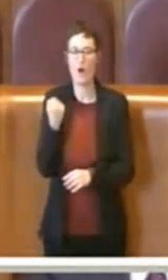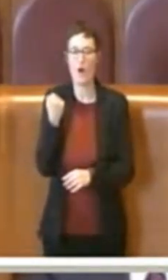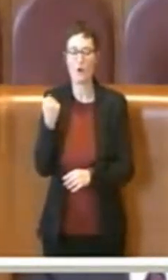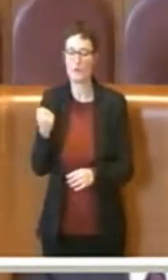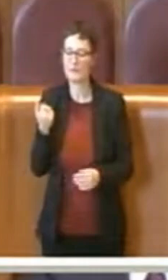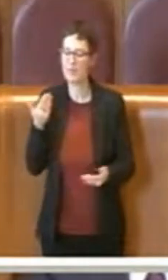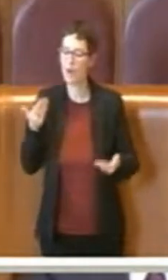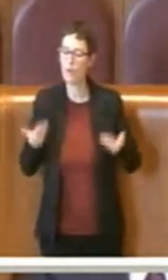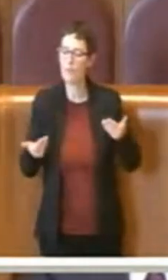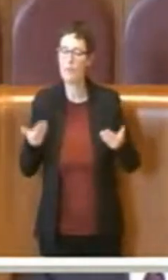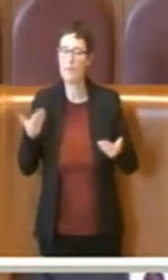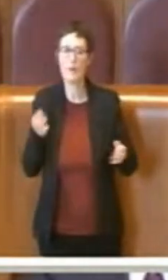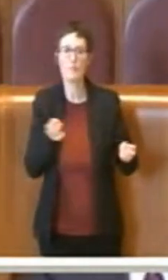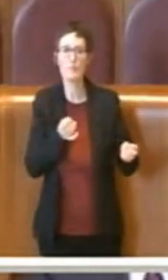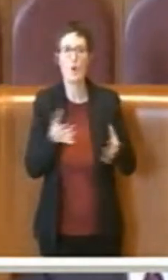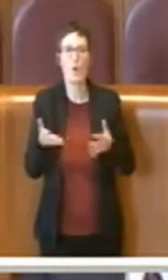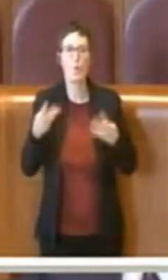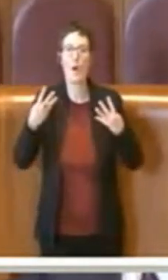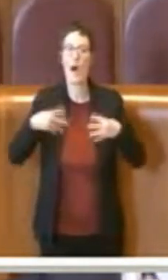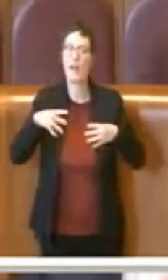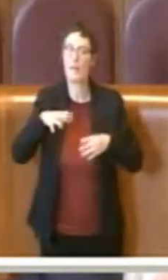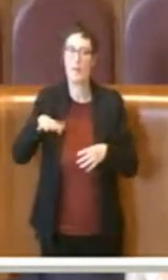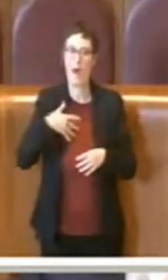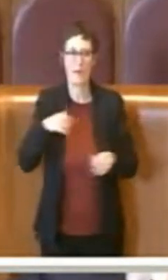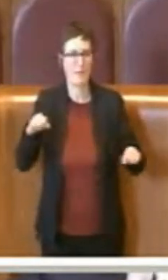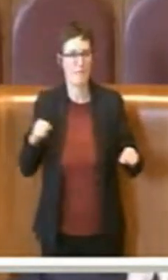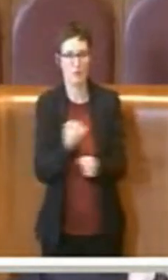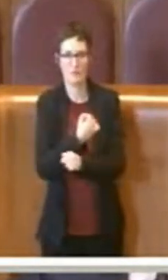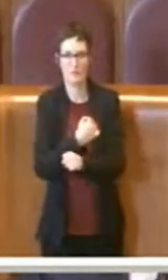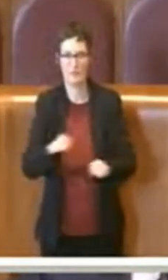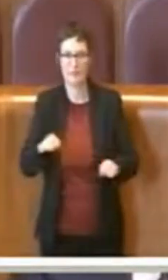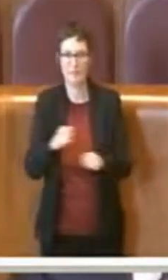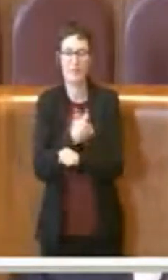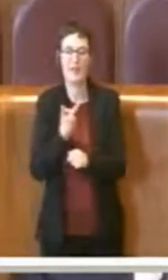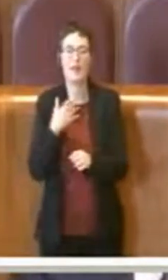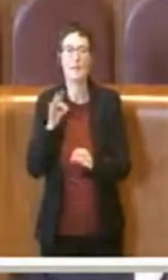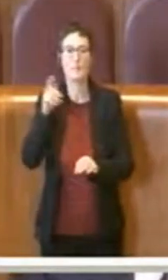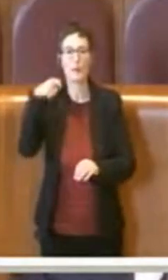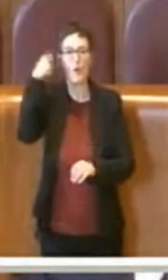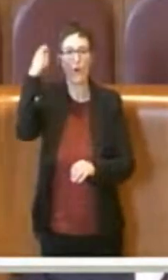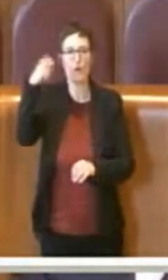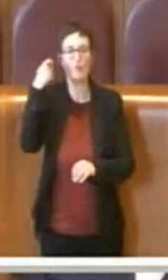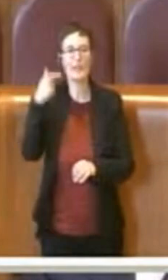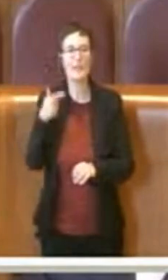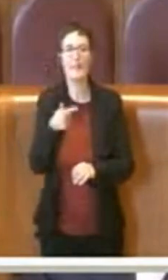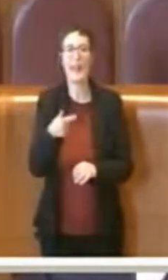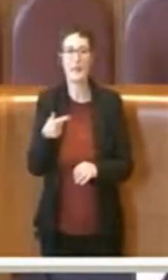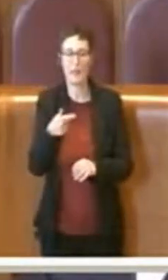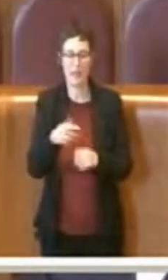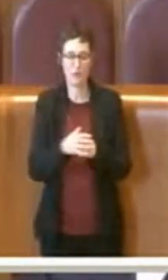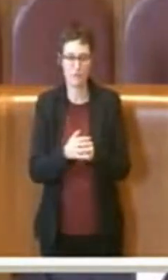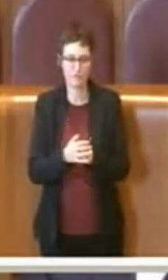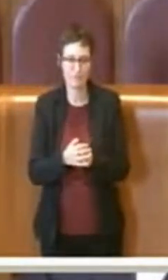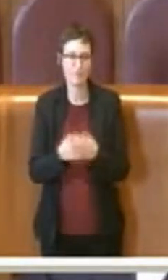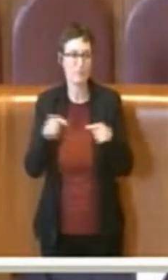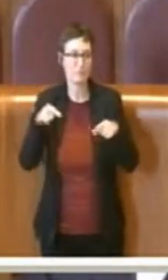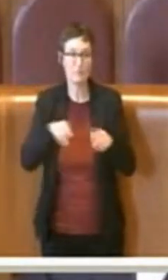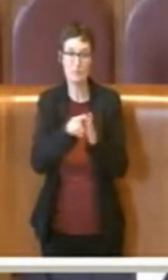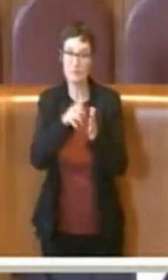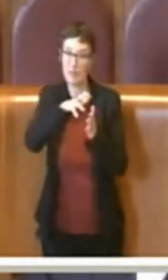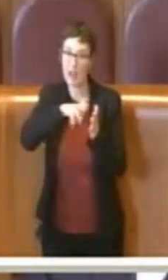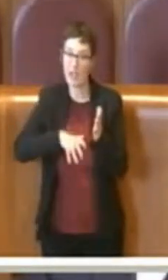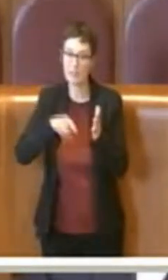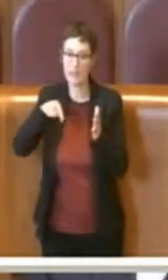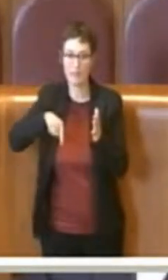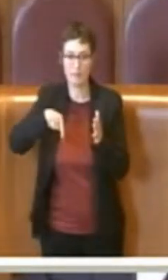delle macchine. John Connor, Terminator. Ora, la nostra delibera di oggi va ad